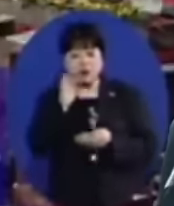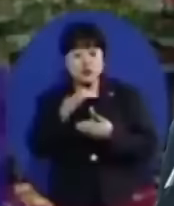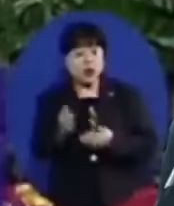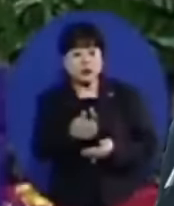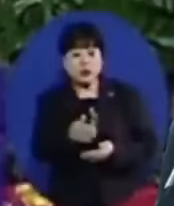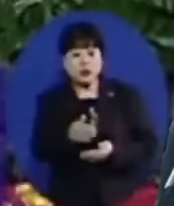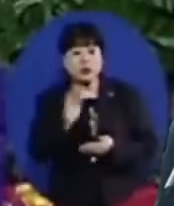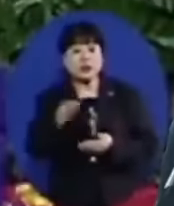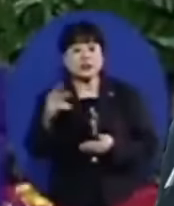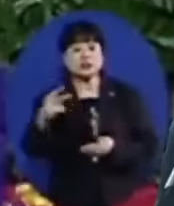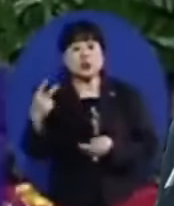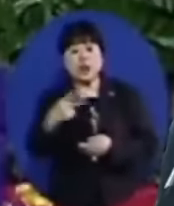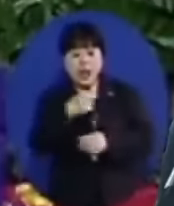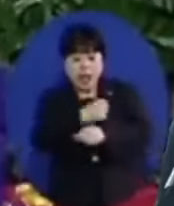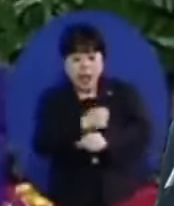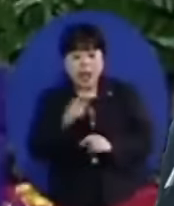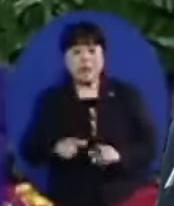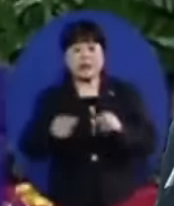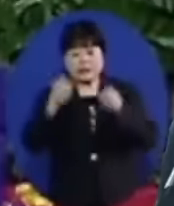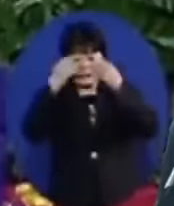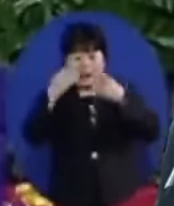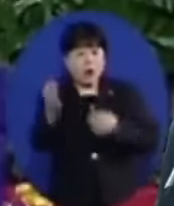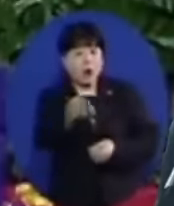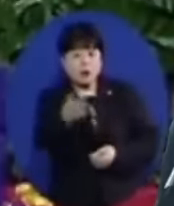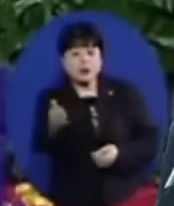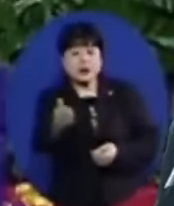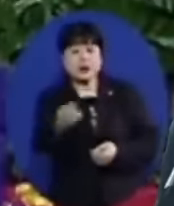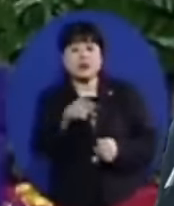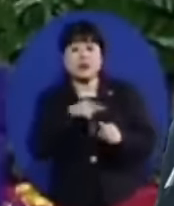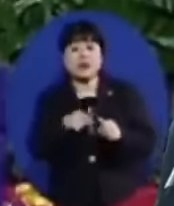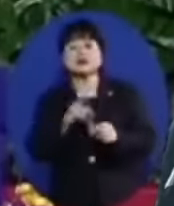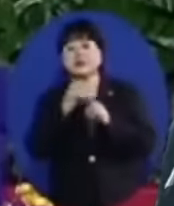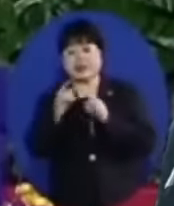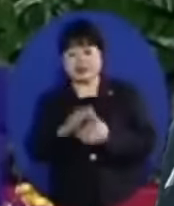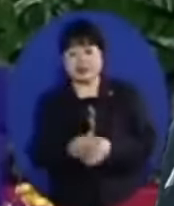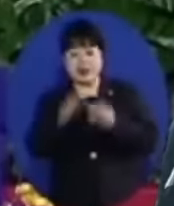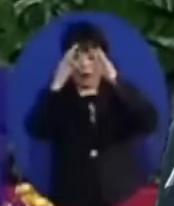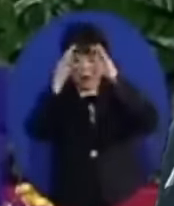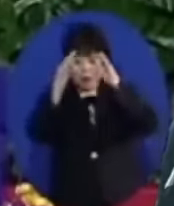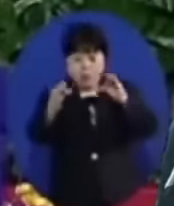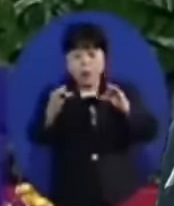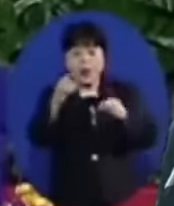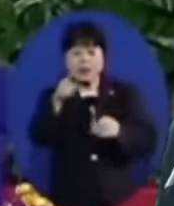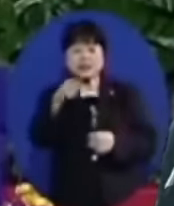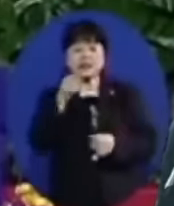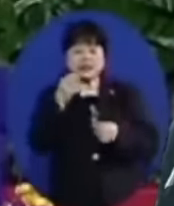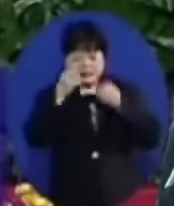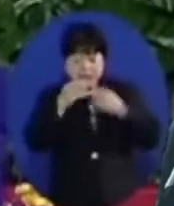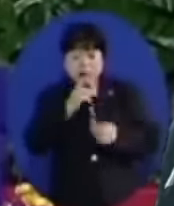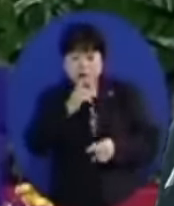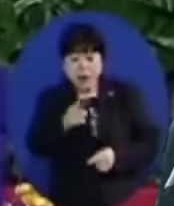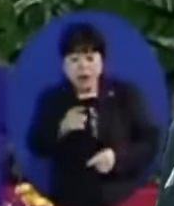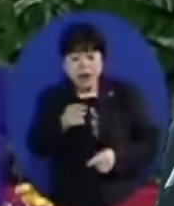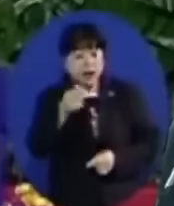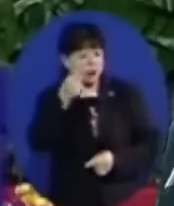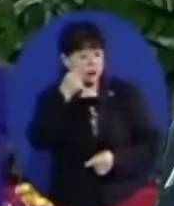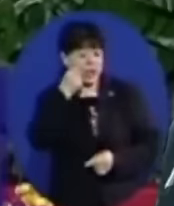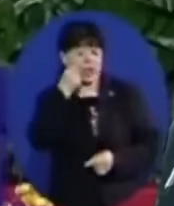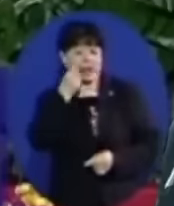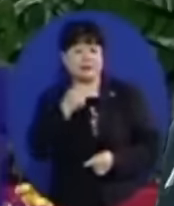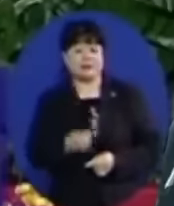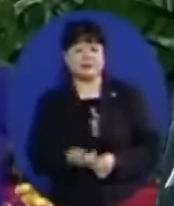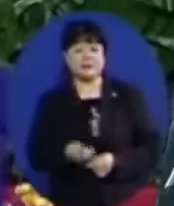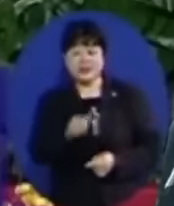다시 할지라. 해 아래는 새것이 없나니 무엇을 가리켜 이르기를 보라 이것이 새것이라 할 것이 있으랴. 우리가 있기